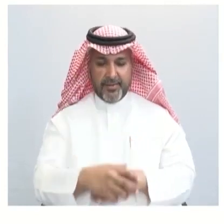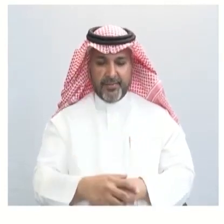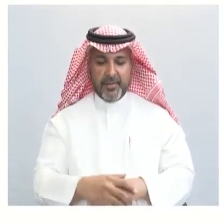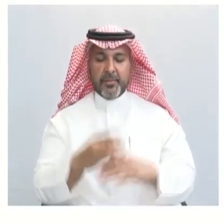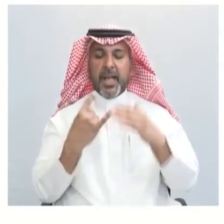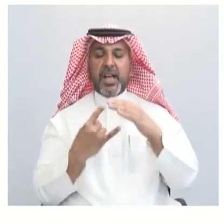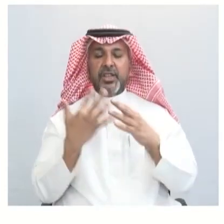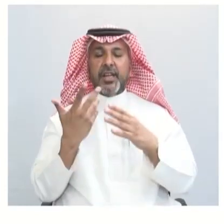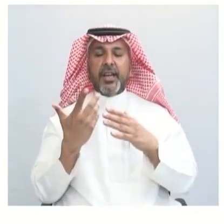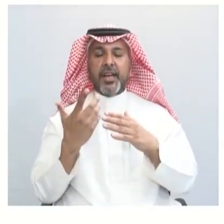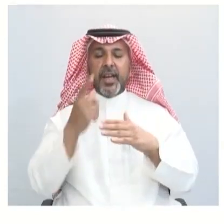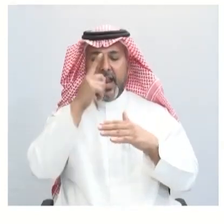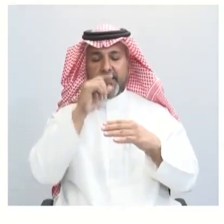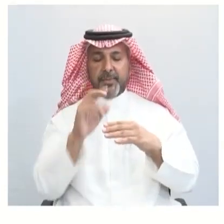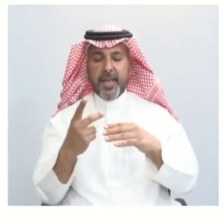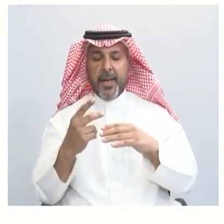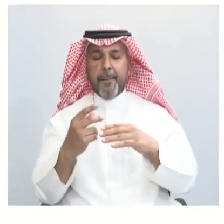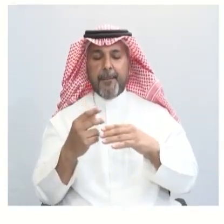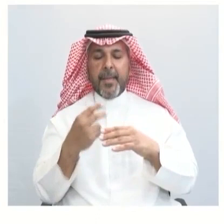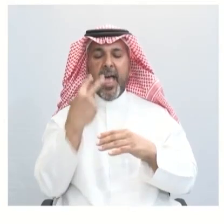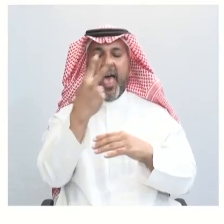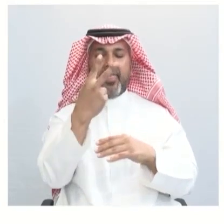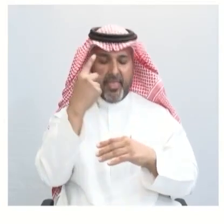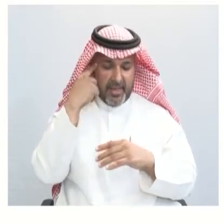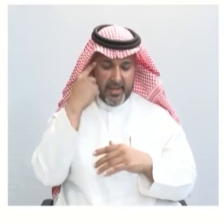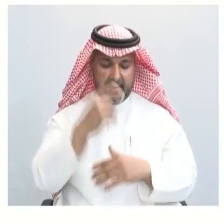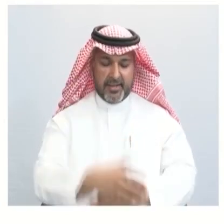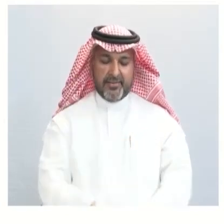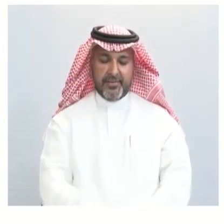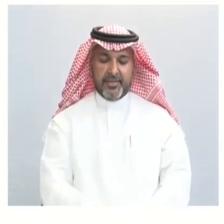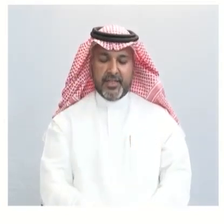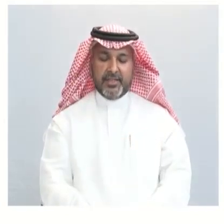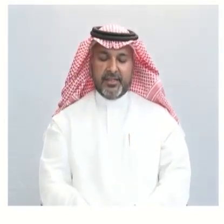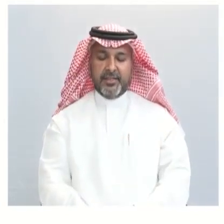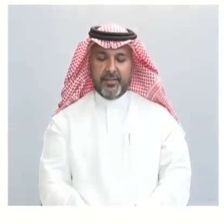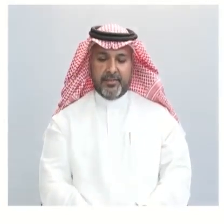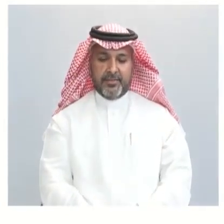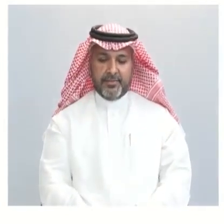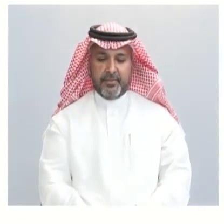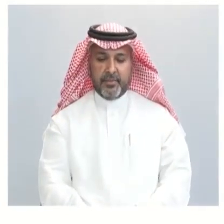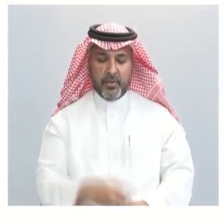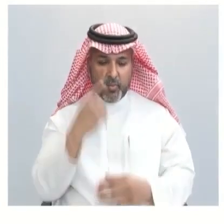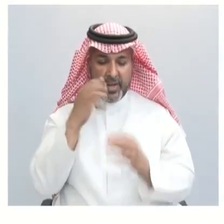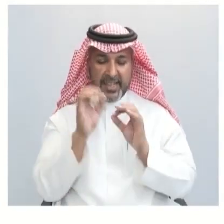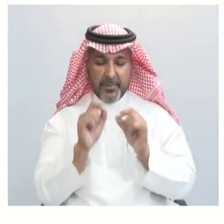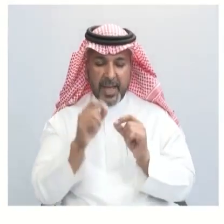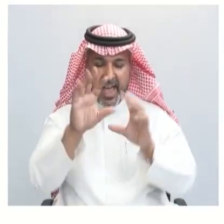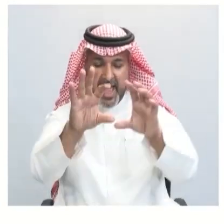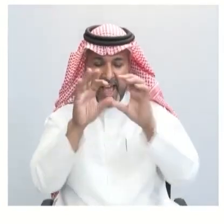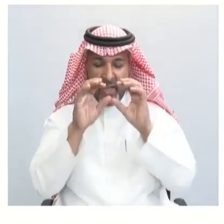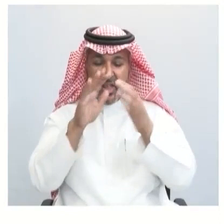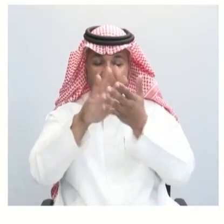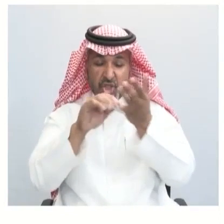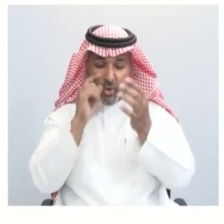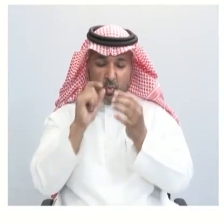اثين قدما مربعا اثنين قدم مربع عين النقاط اللي طلعت لنا هذه النقاط هذه اكس